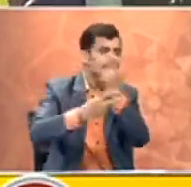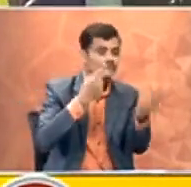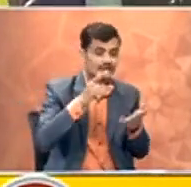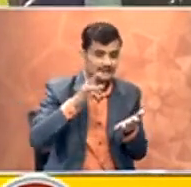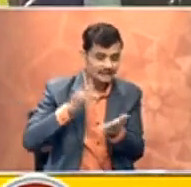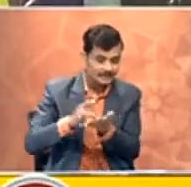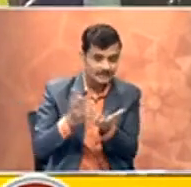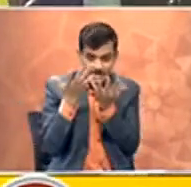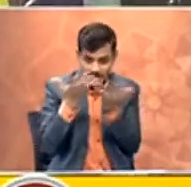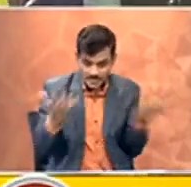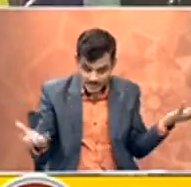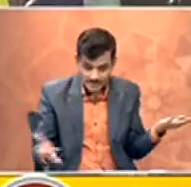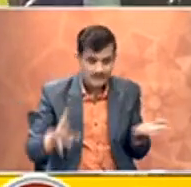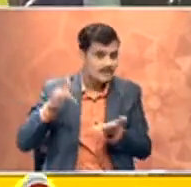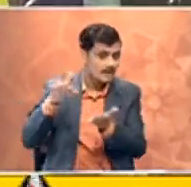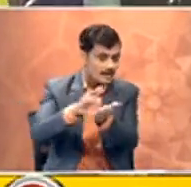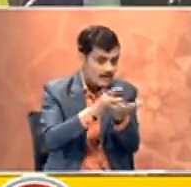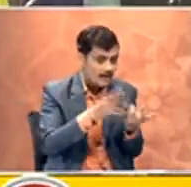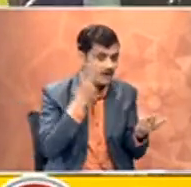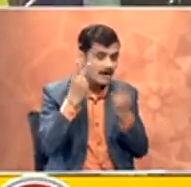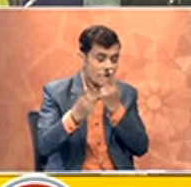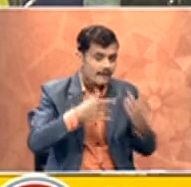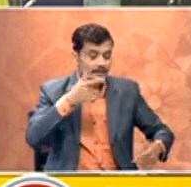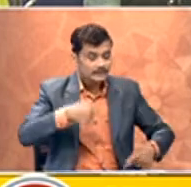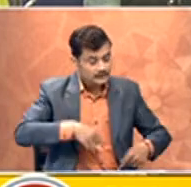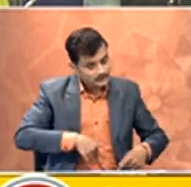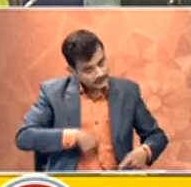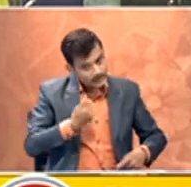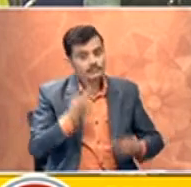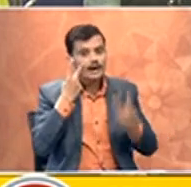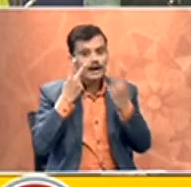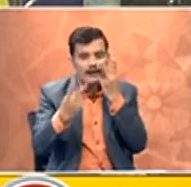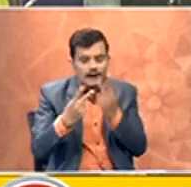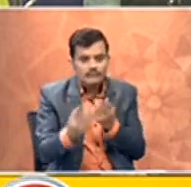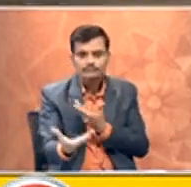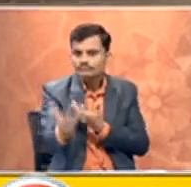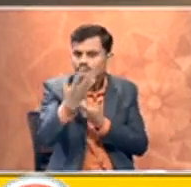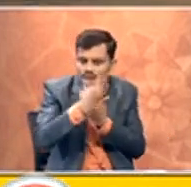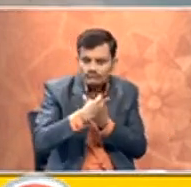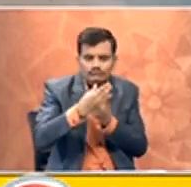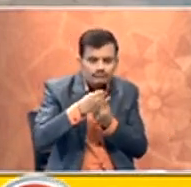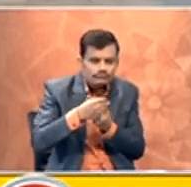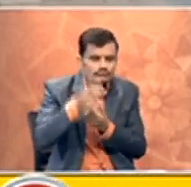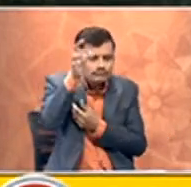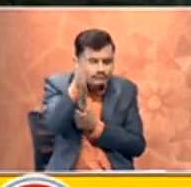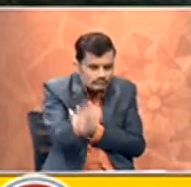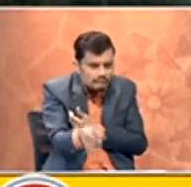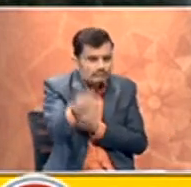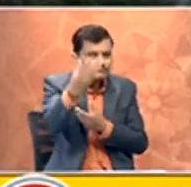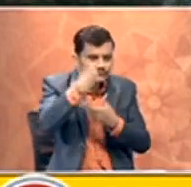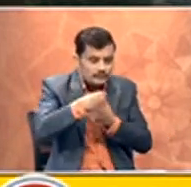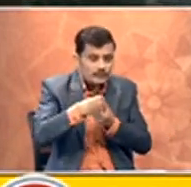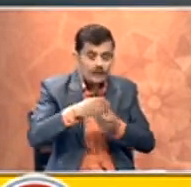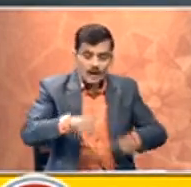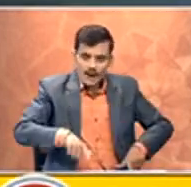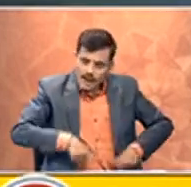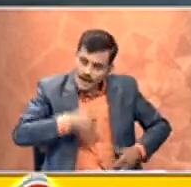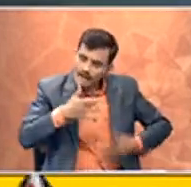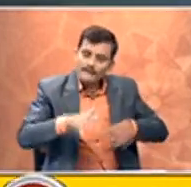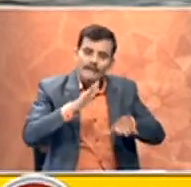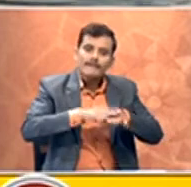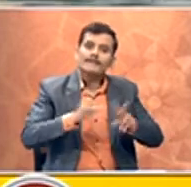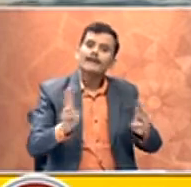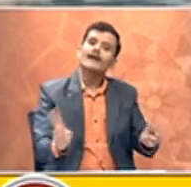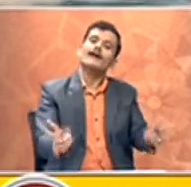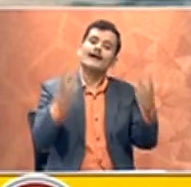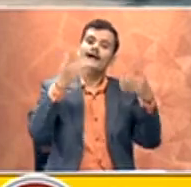स्थानों को साक्षात खुद देखना, समझना और कुछ पल उनको जीना एक अलग ही अनुभव